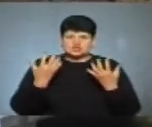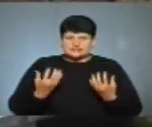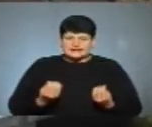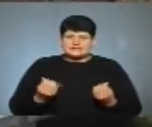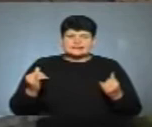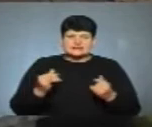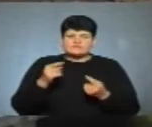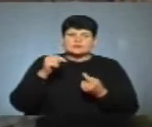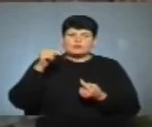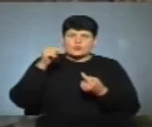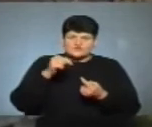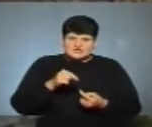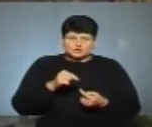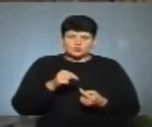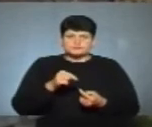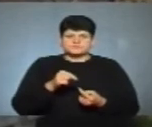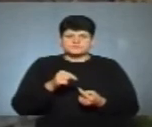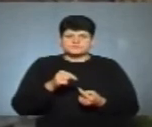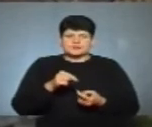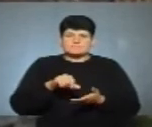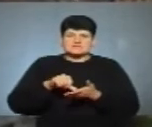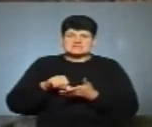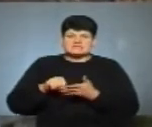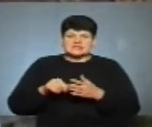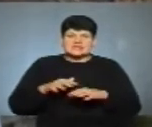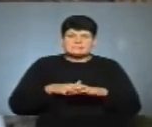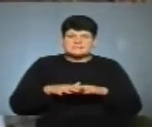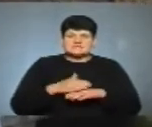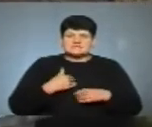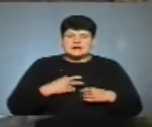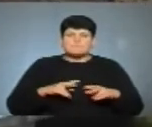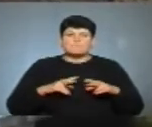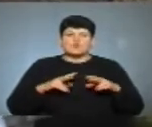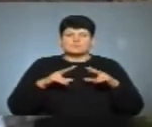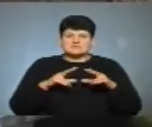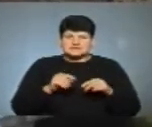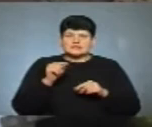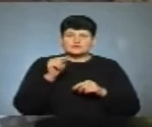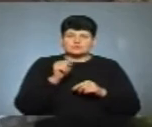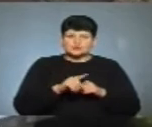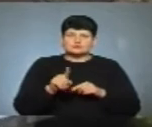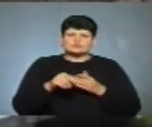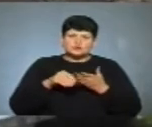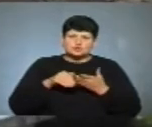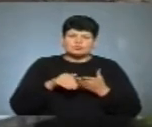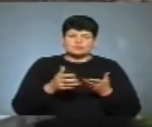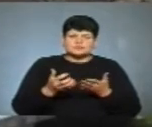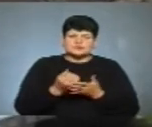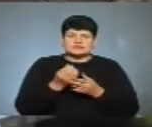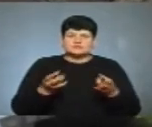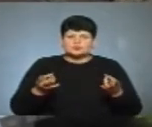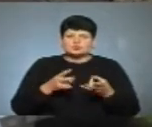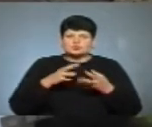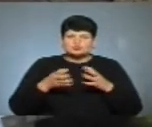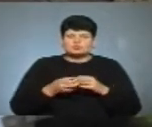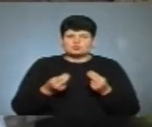І відповідно представники місії нам пообіцяли в тому, що вони допоможуть. Можуть знайти необхідну суму грошей